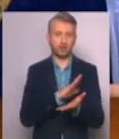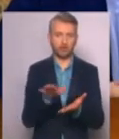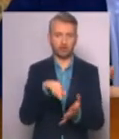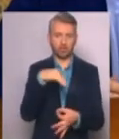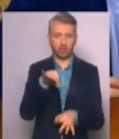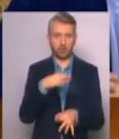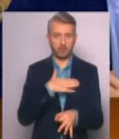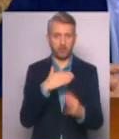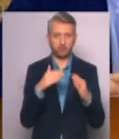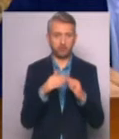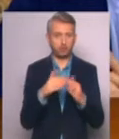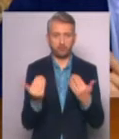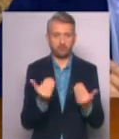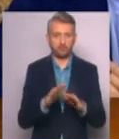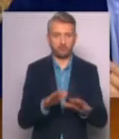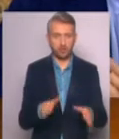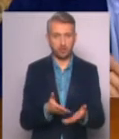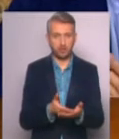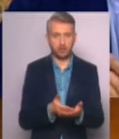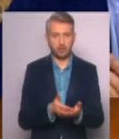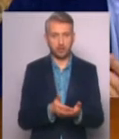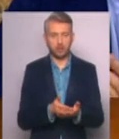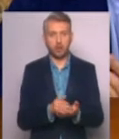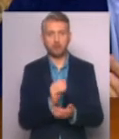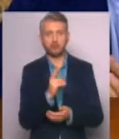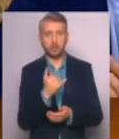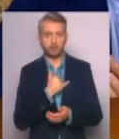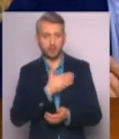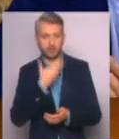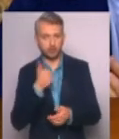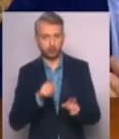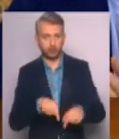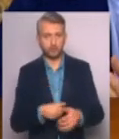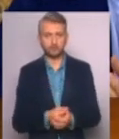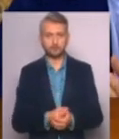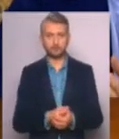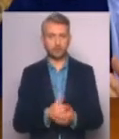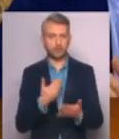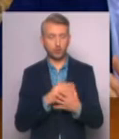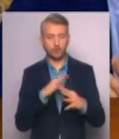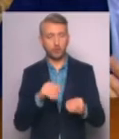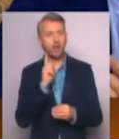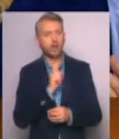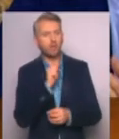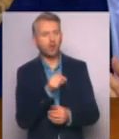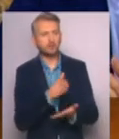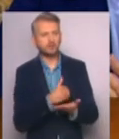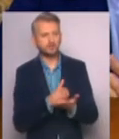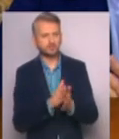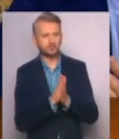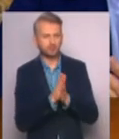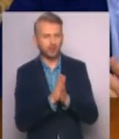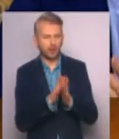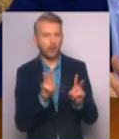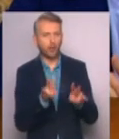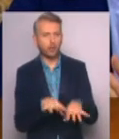дом наш никто. И звать нас никак. ЖК у нас тоже нету. Я ще, поки ви в ефірі, ви залиште потім після